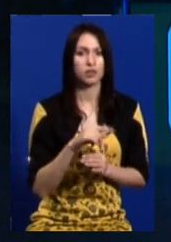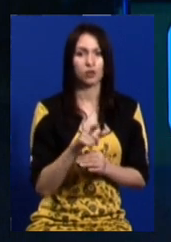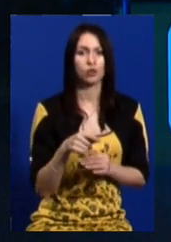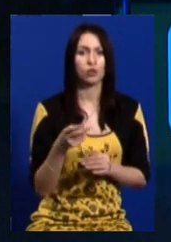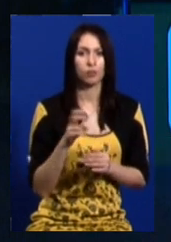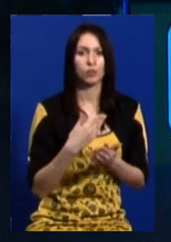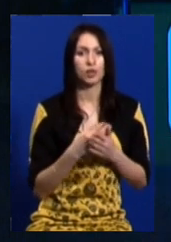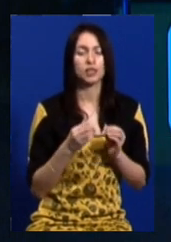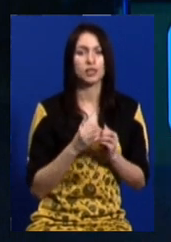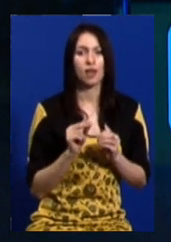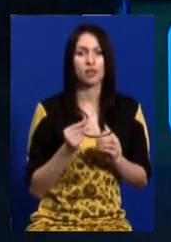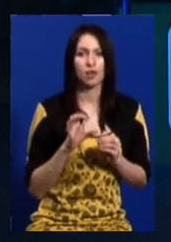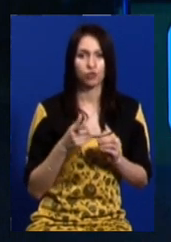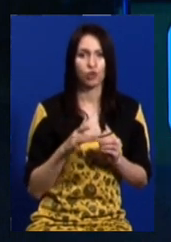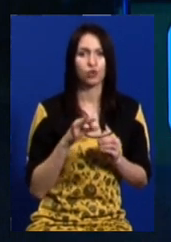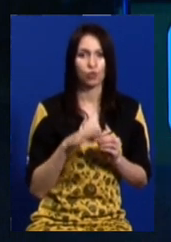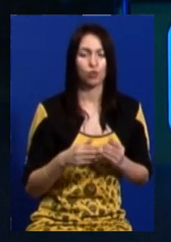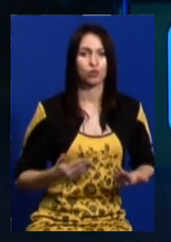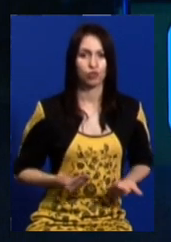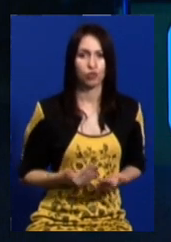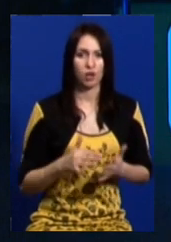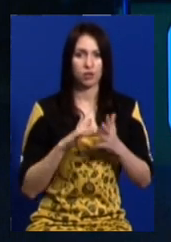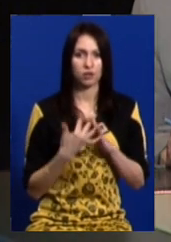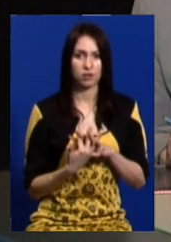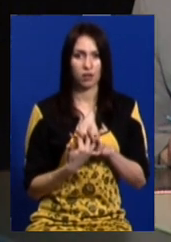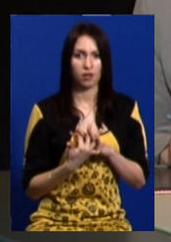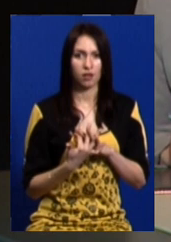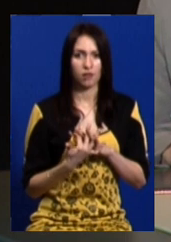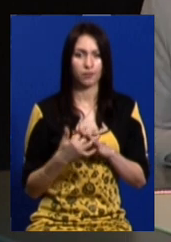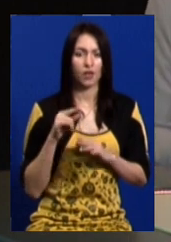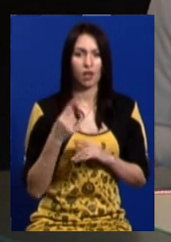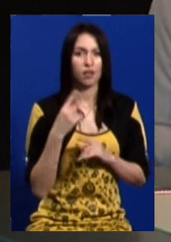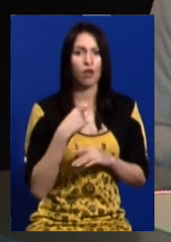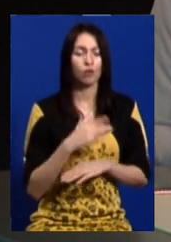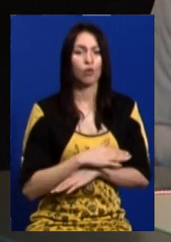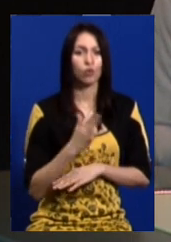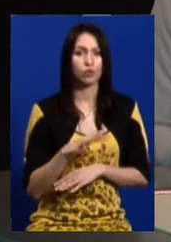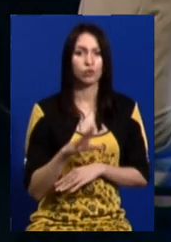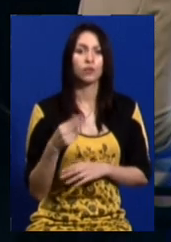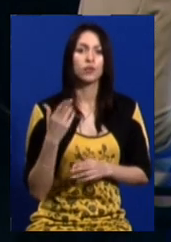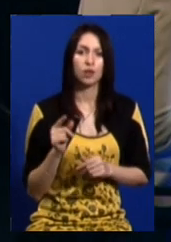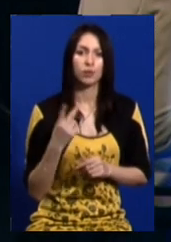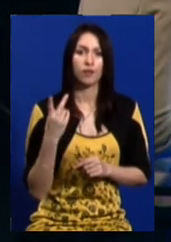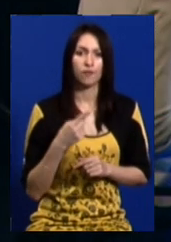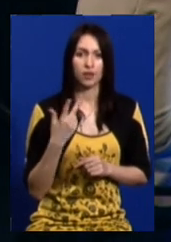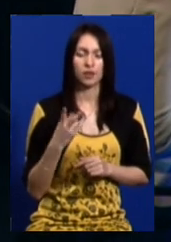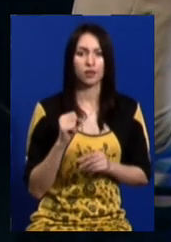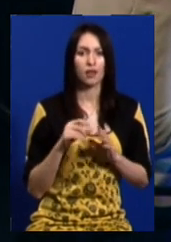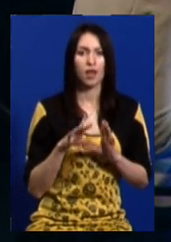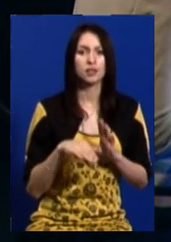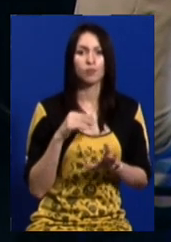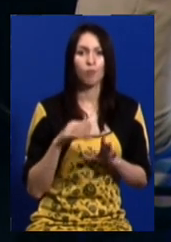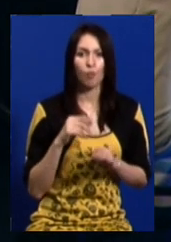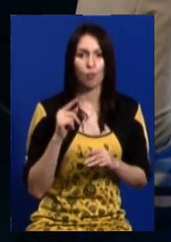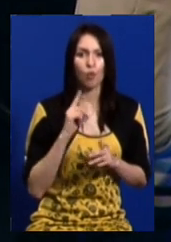десь 10-та частина від мешканців села. Ну, 2/3 Вони одноголосно прийняли. Так, да, тому що 2/3 на зборах протоколом.